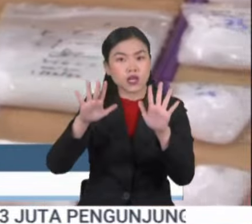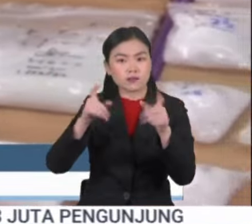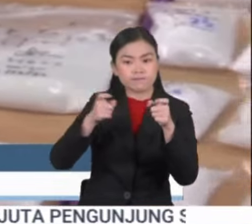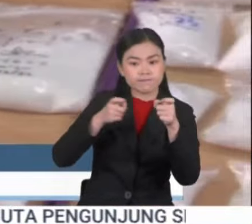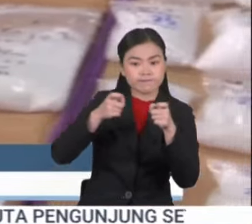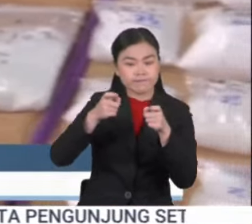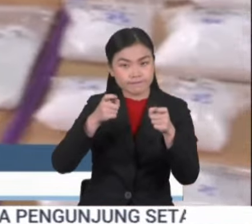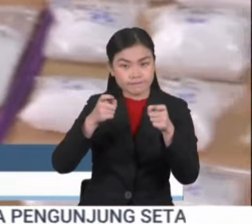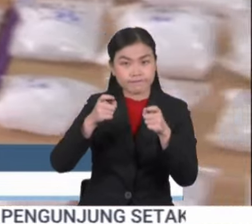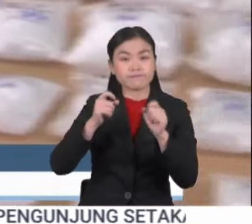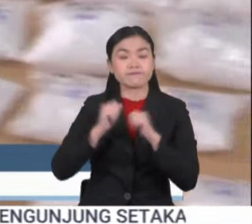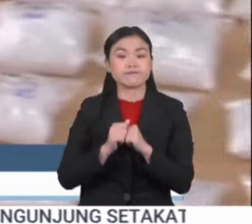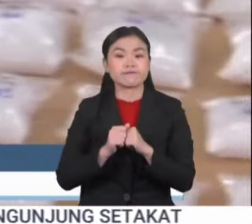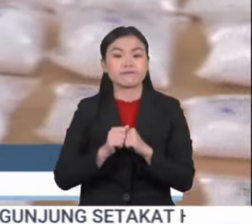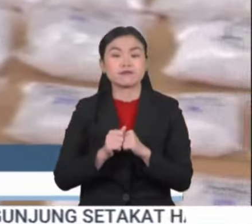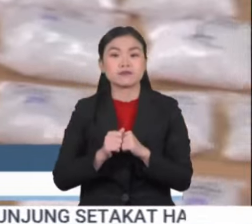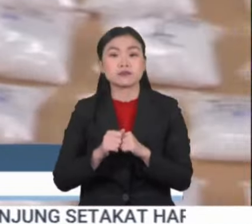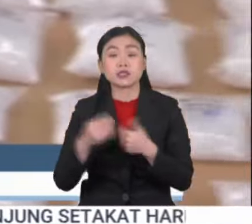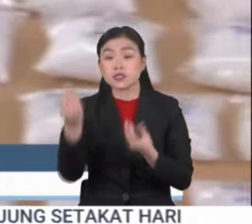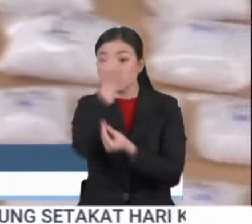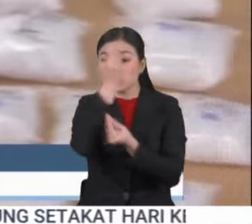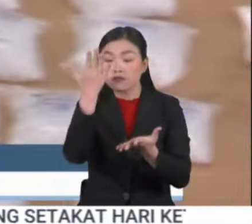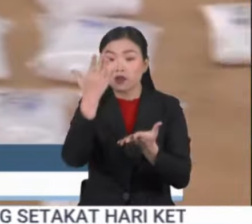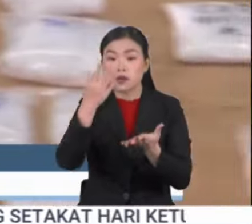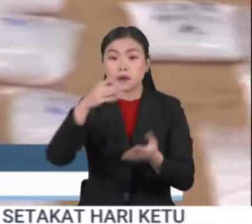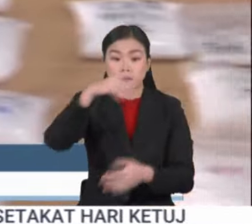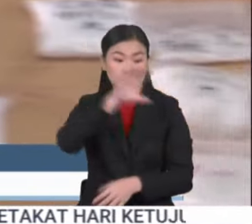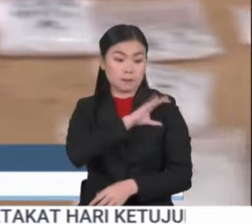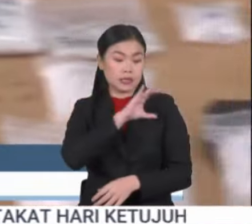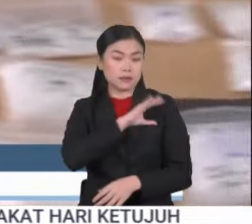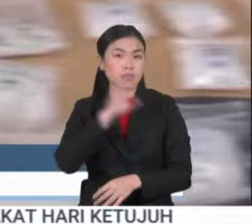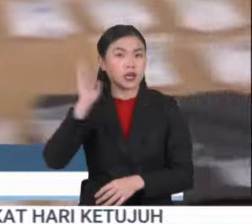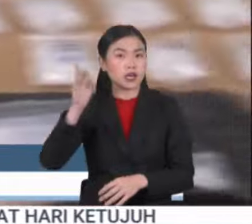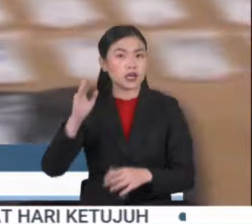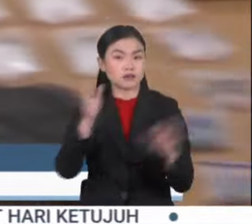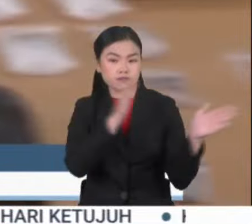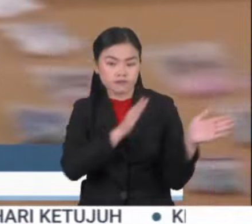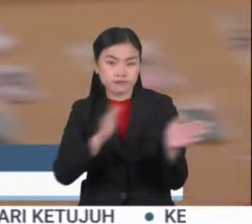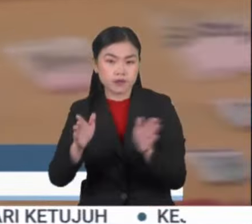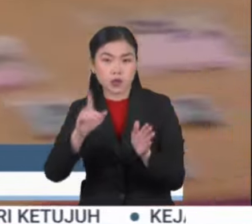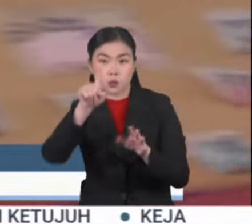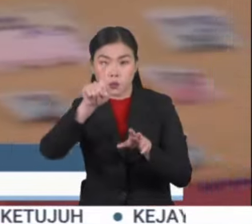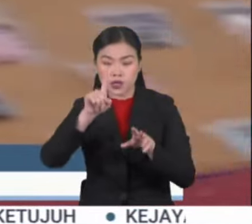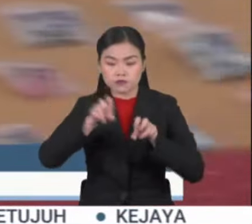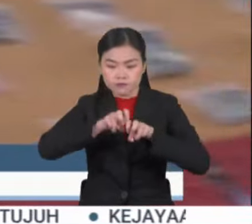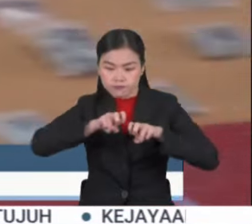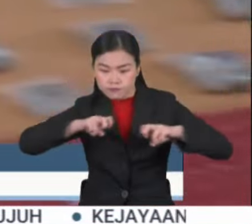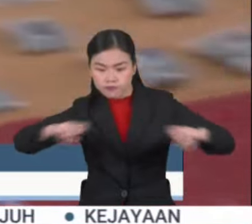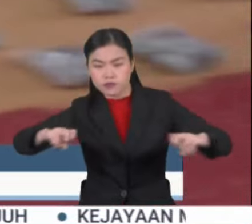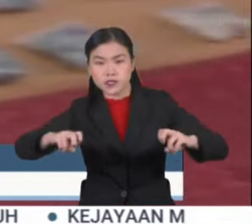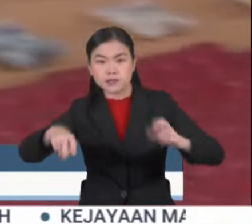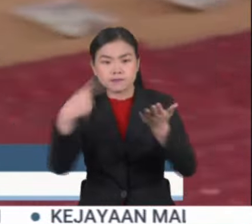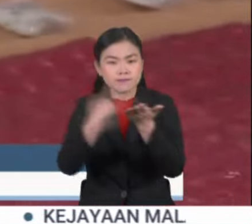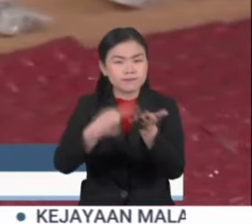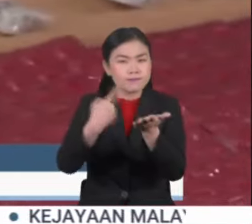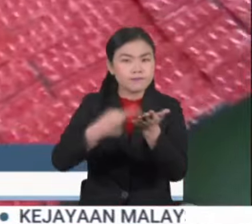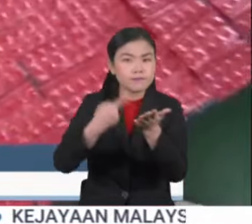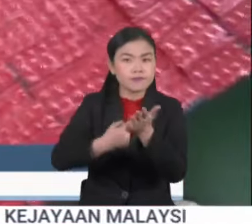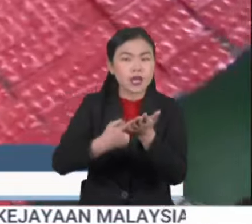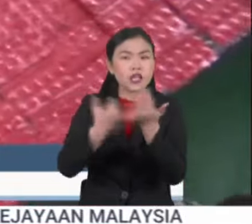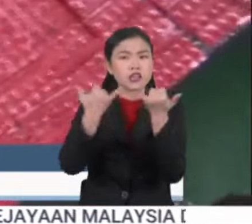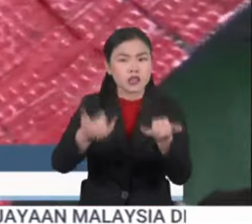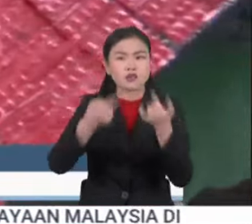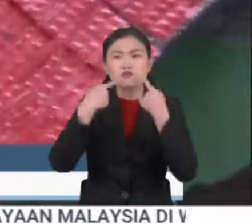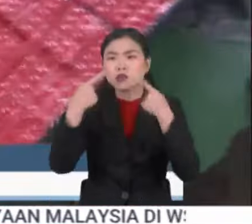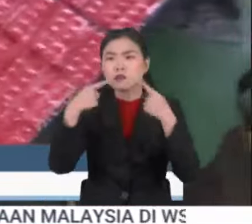keadaan terkawal. Dalam pada itu, beliau turut memaklumkan PDRM akan menganjurkan satu forum berkaitan trend atau senario semasa